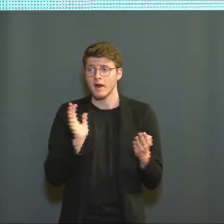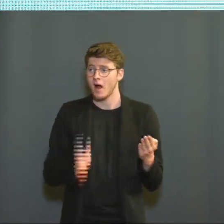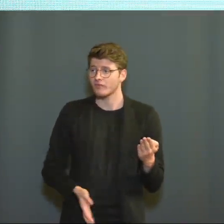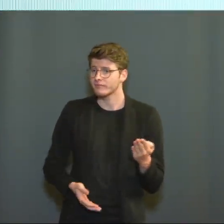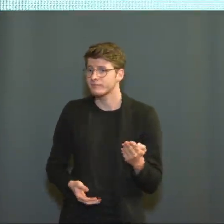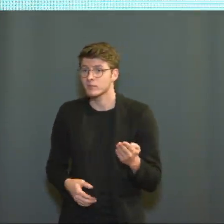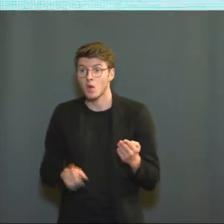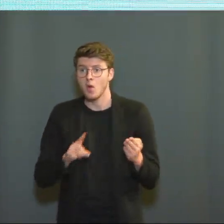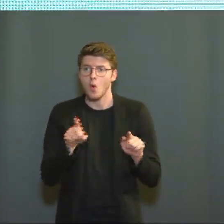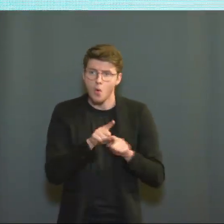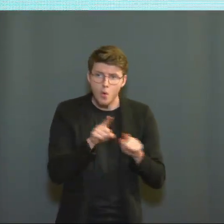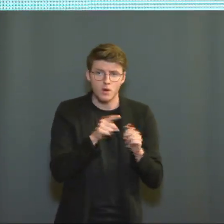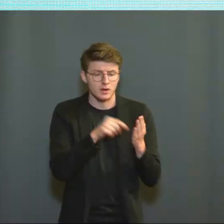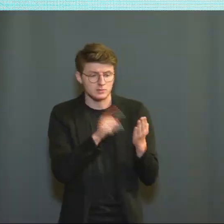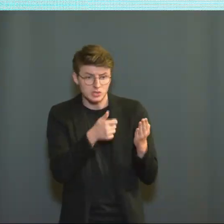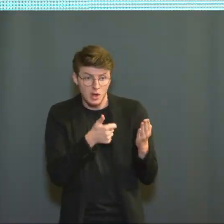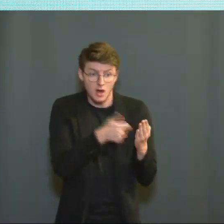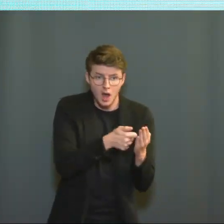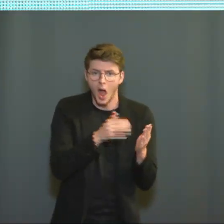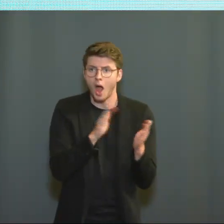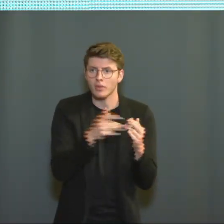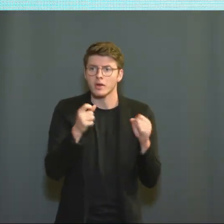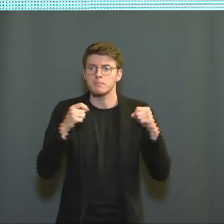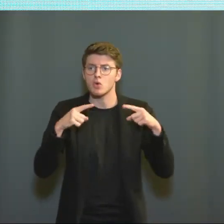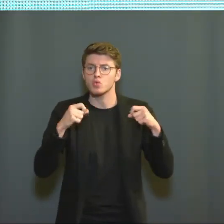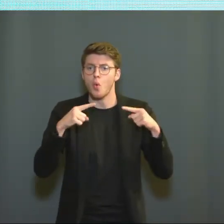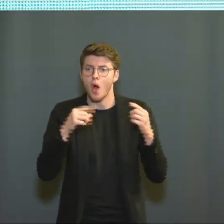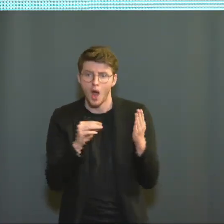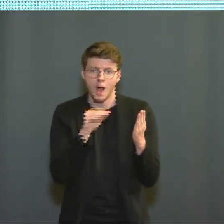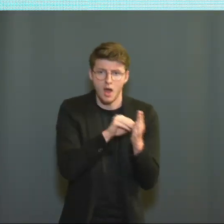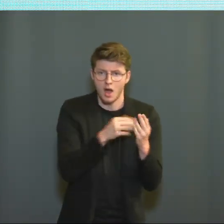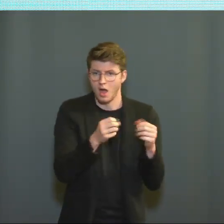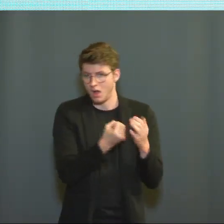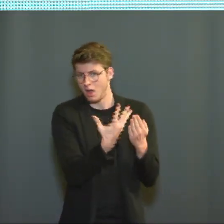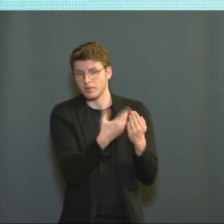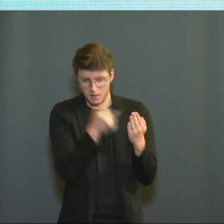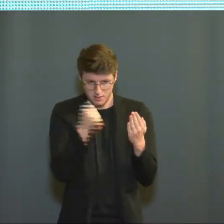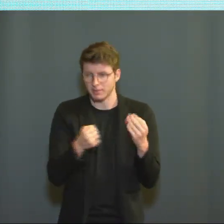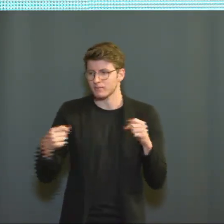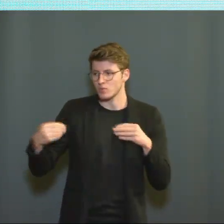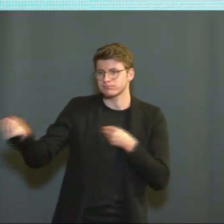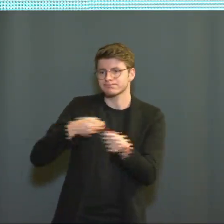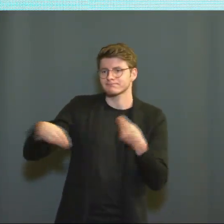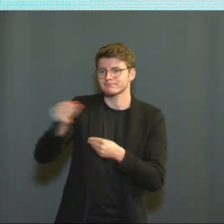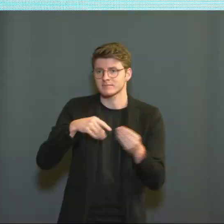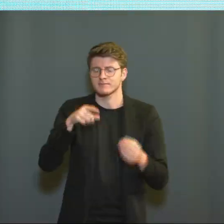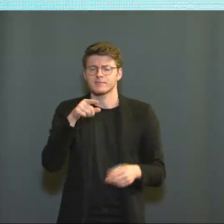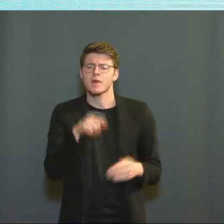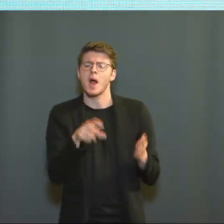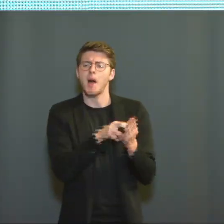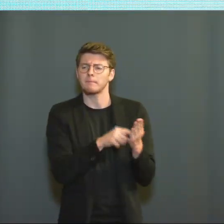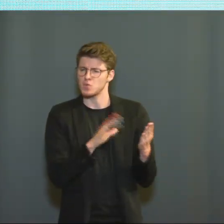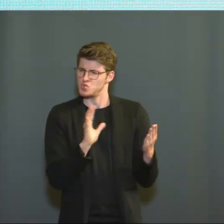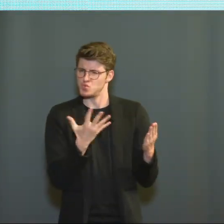toestel aanzetten, zodat de codes uitgewisseld kunnen worden. De app werkt met groene en rode